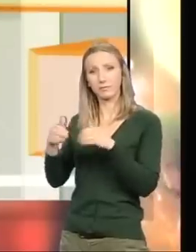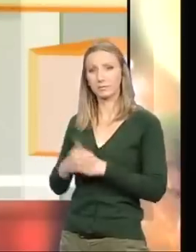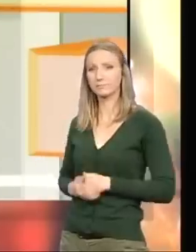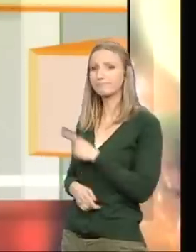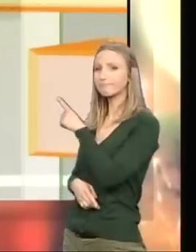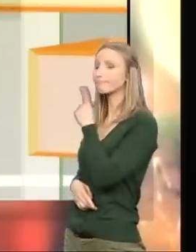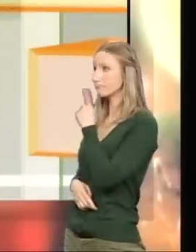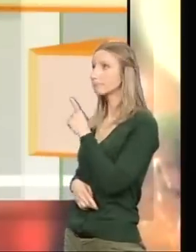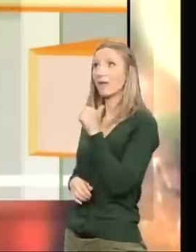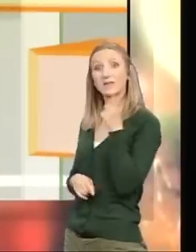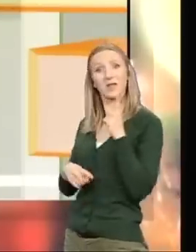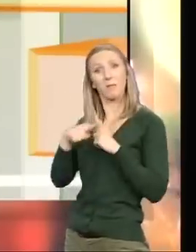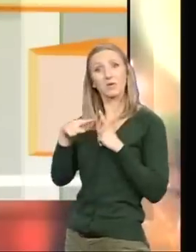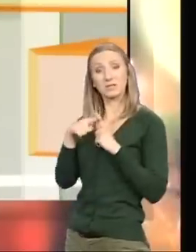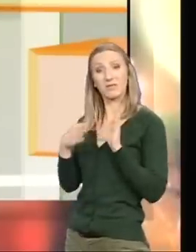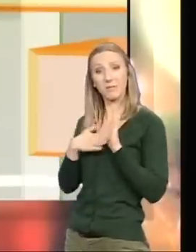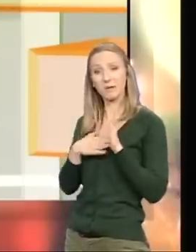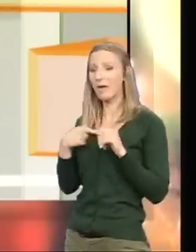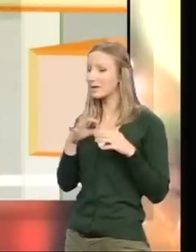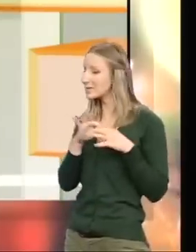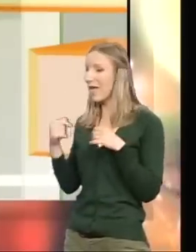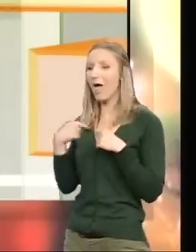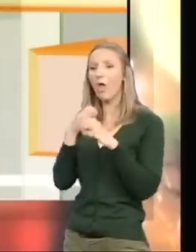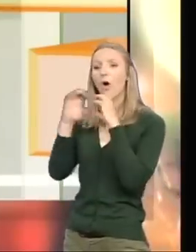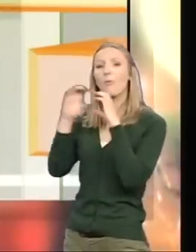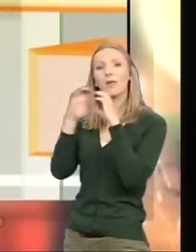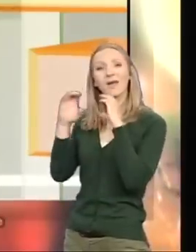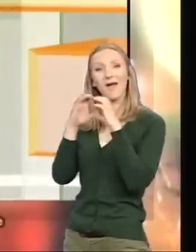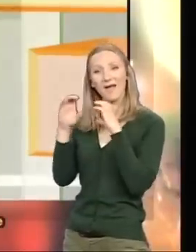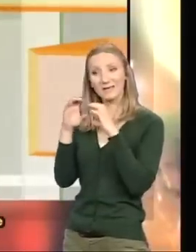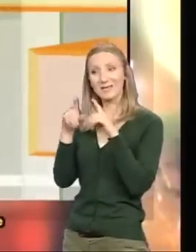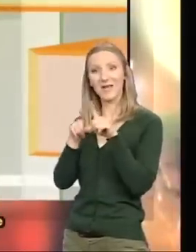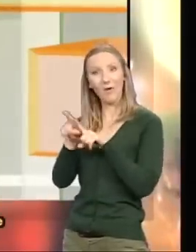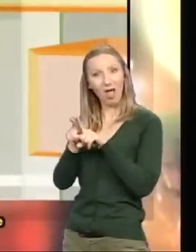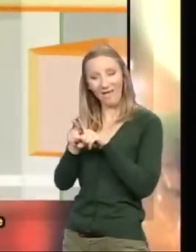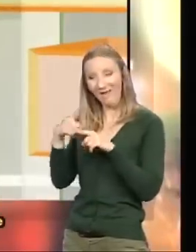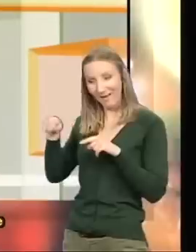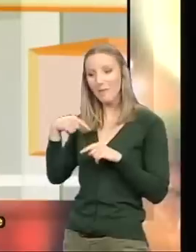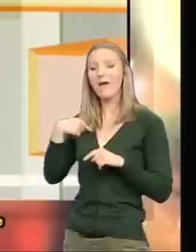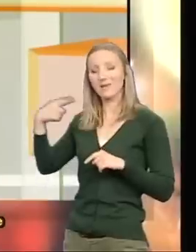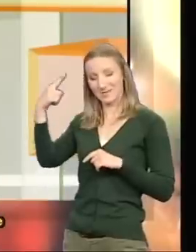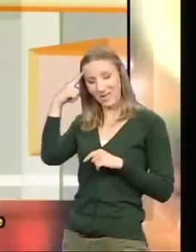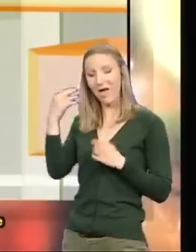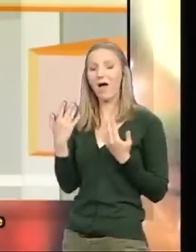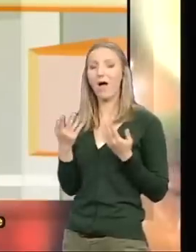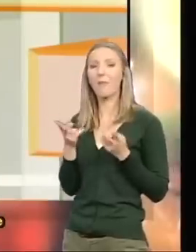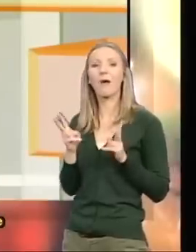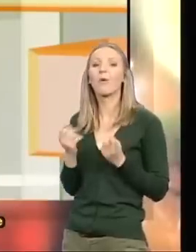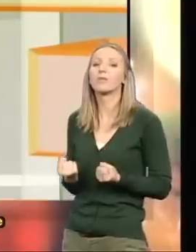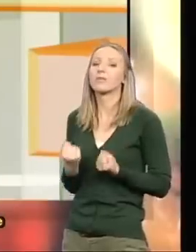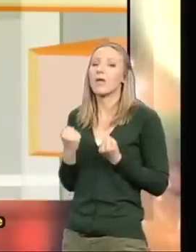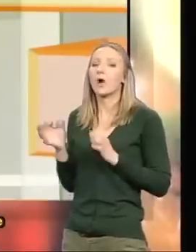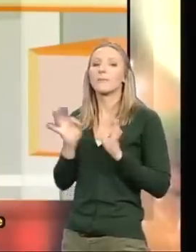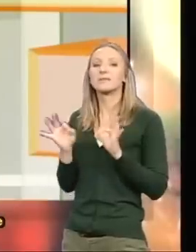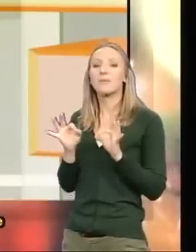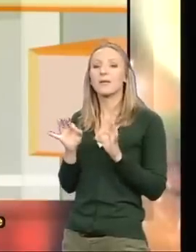pozitivan primjer, ali s objerovom da sam stalo u komunikaciji sa kolegama koji su upravo ovde govorili, znam kako je teško obezbediti udrživost